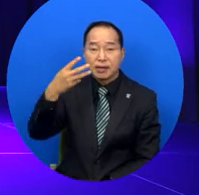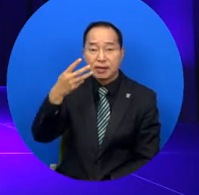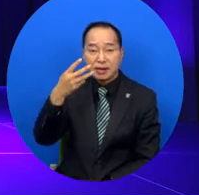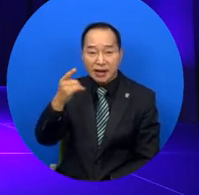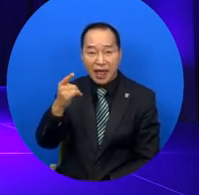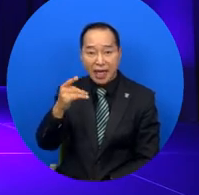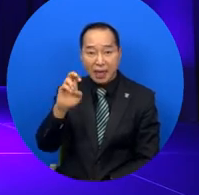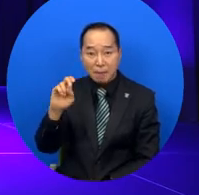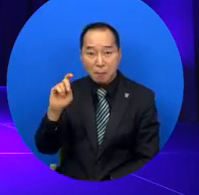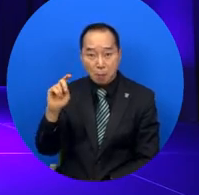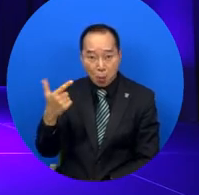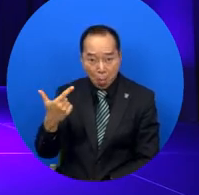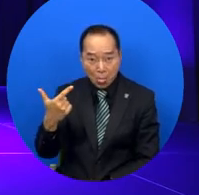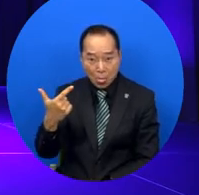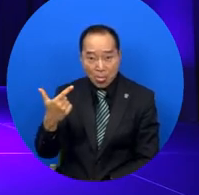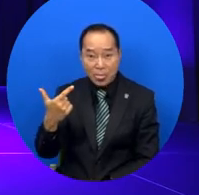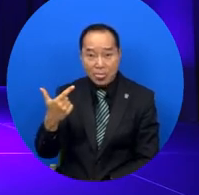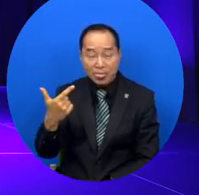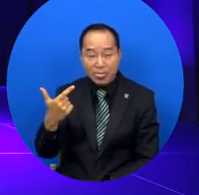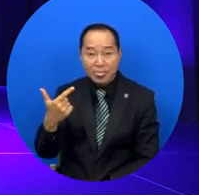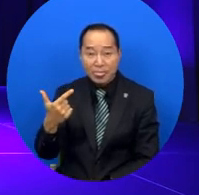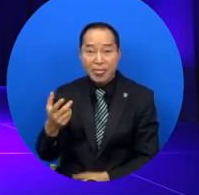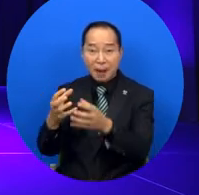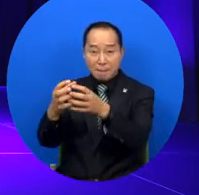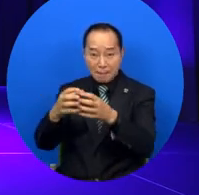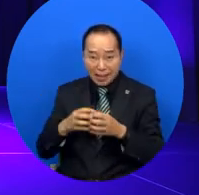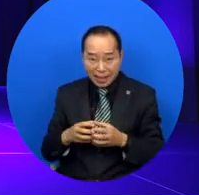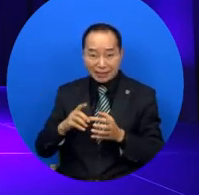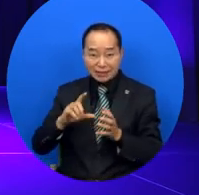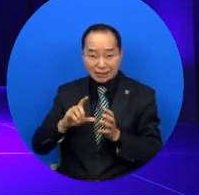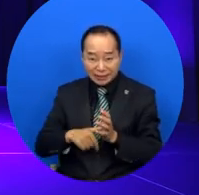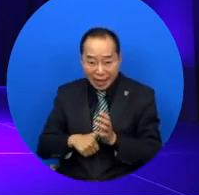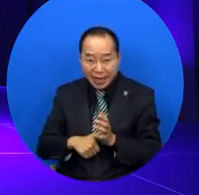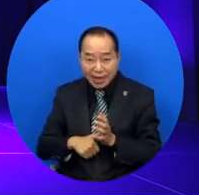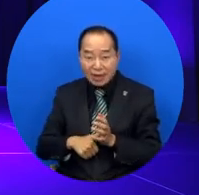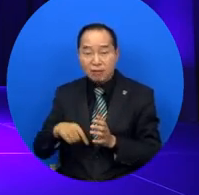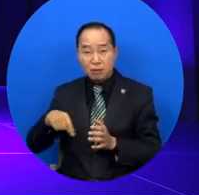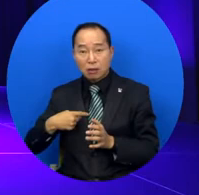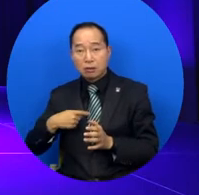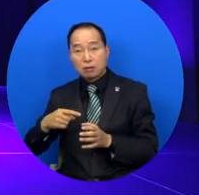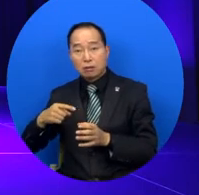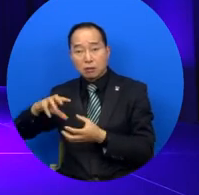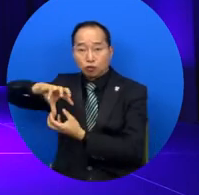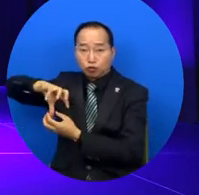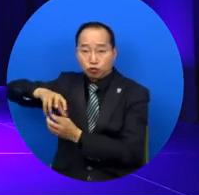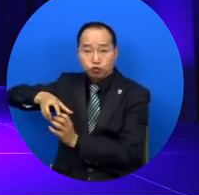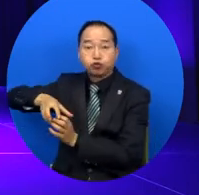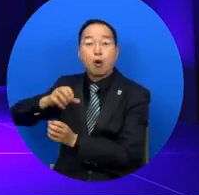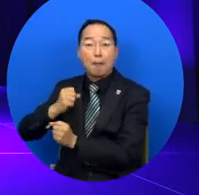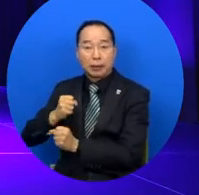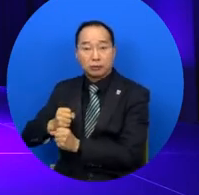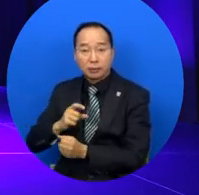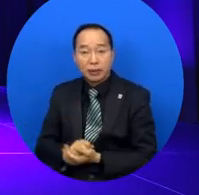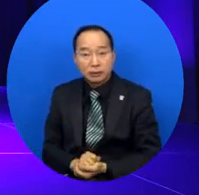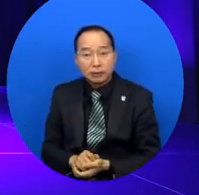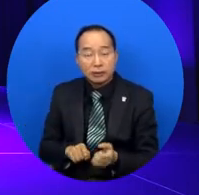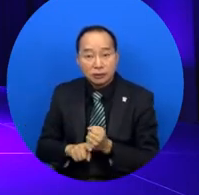lemons, make lemonade. 이거는 또 다른 의미의 긍정적인 생각인데 우리가 다 환경이